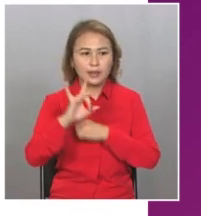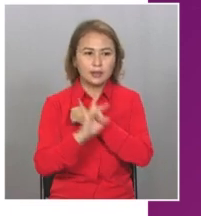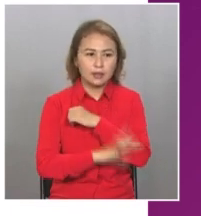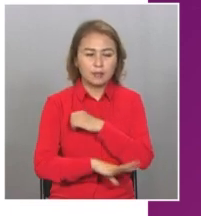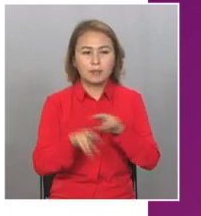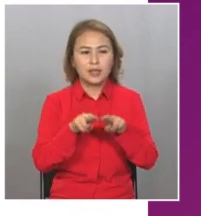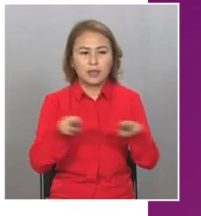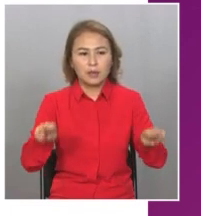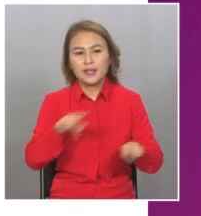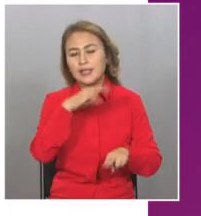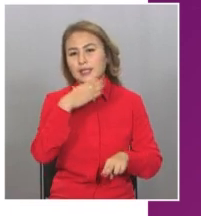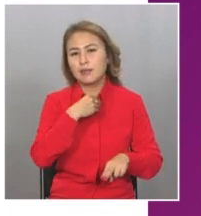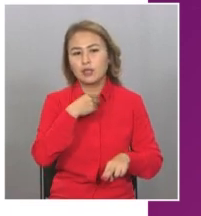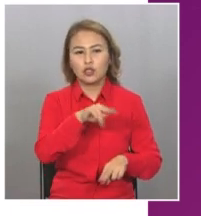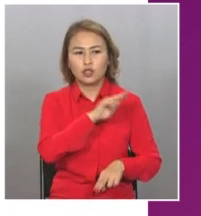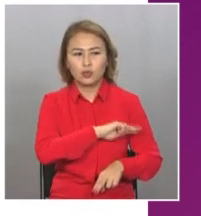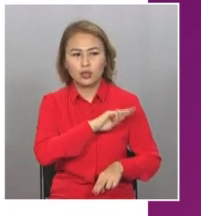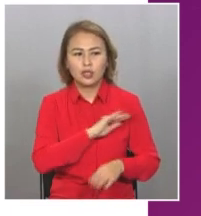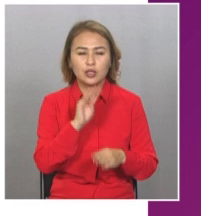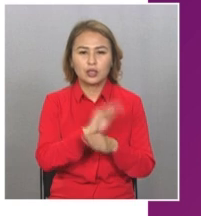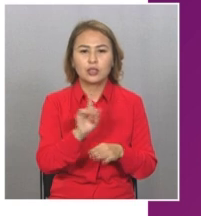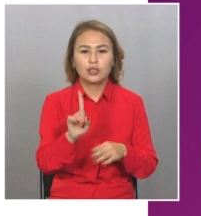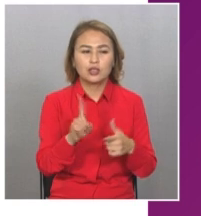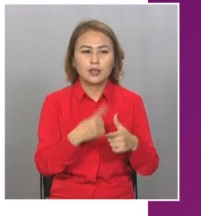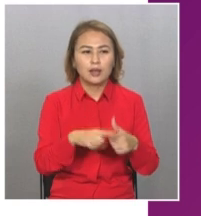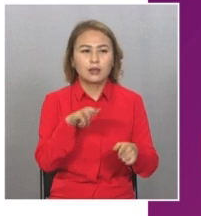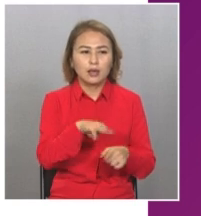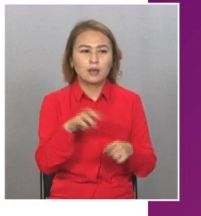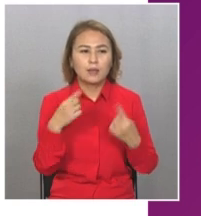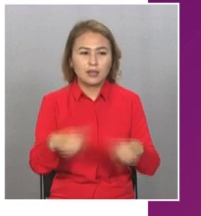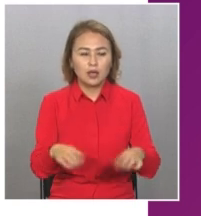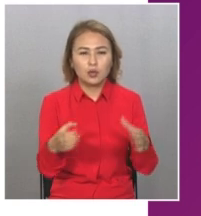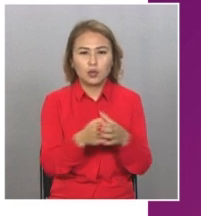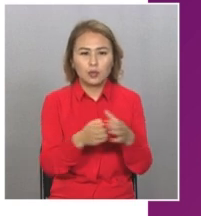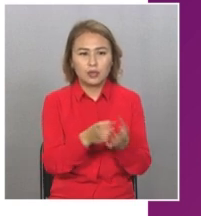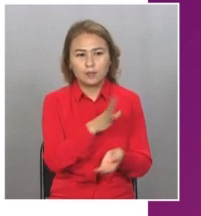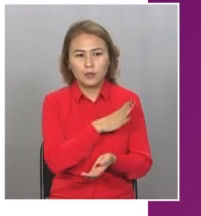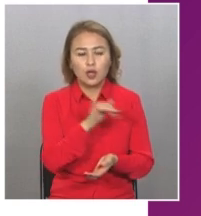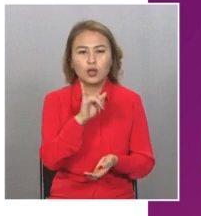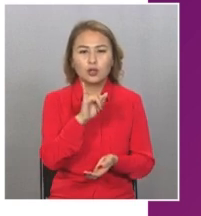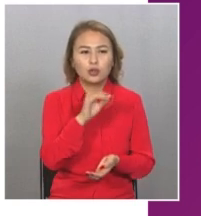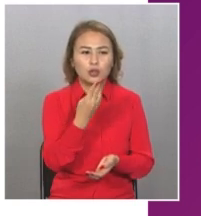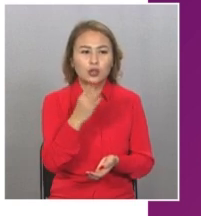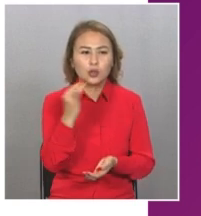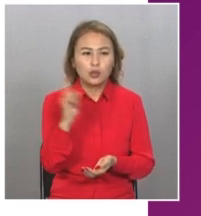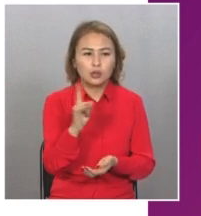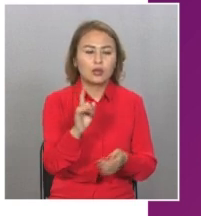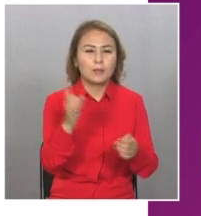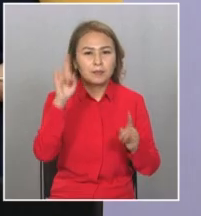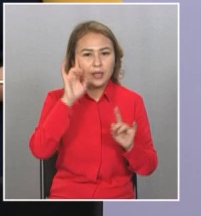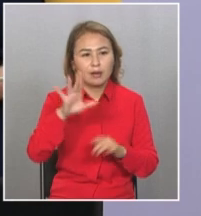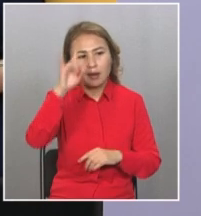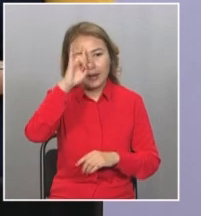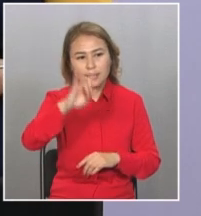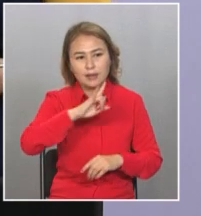мен Петропавл семей жұмысшылары және тағы басқа топтасты. 300-дің құрамында белгілі